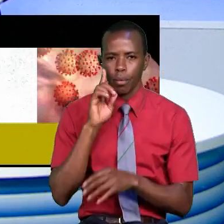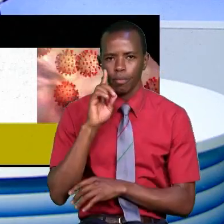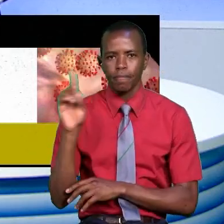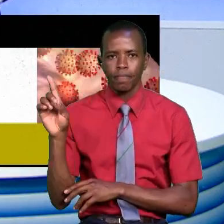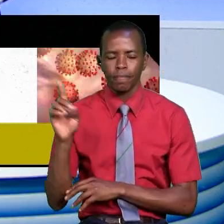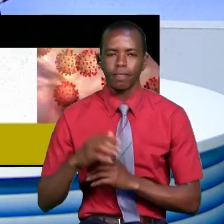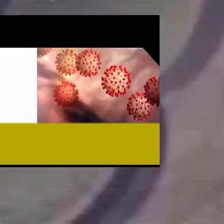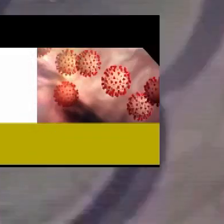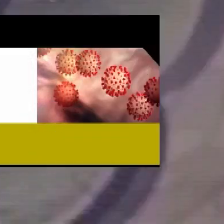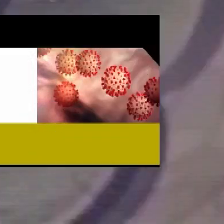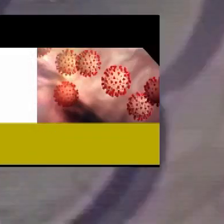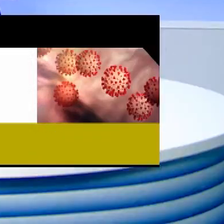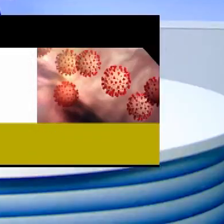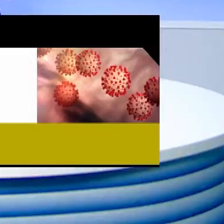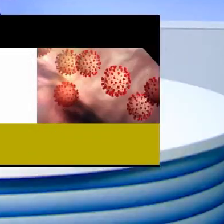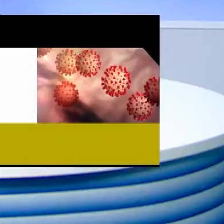hiyo.